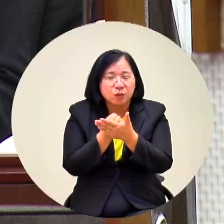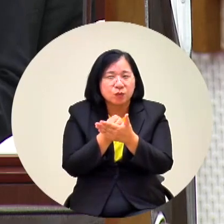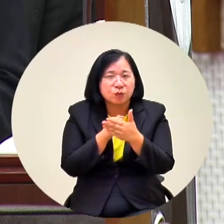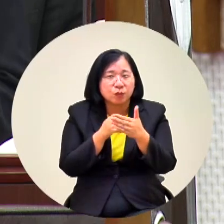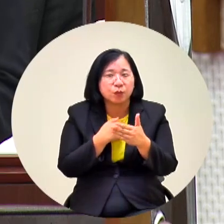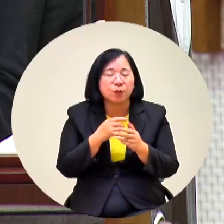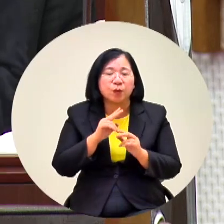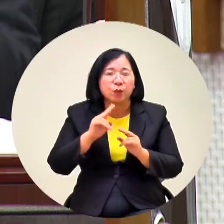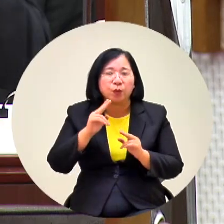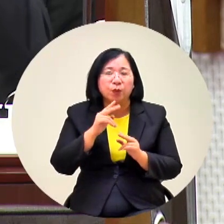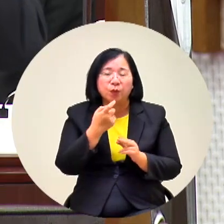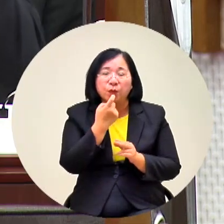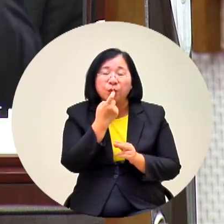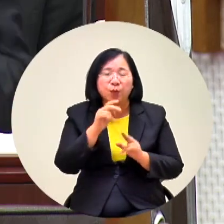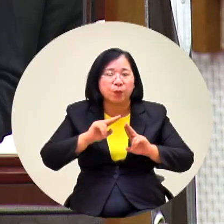能端，然后到这个